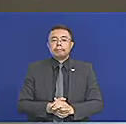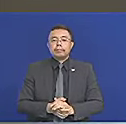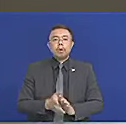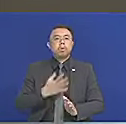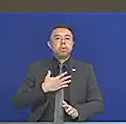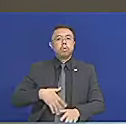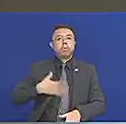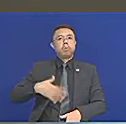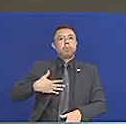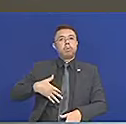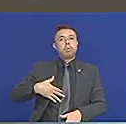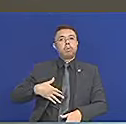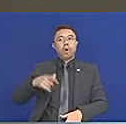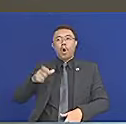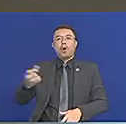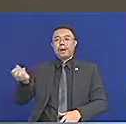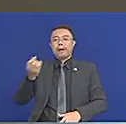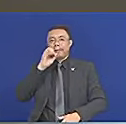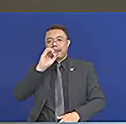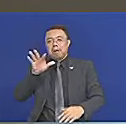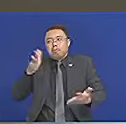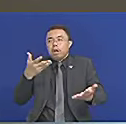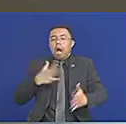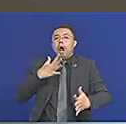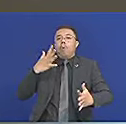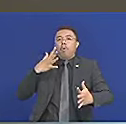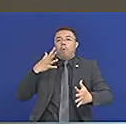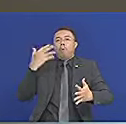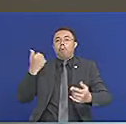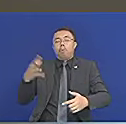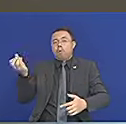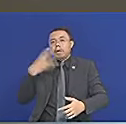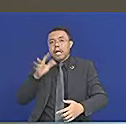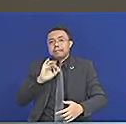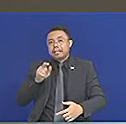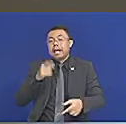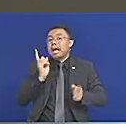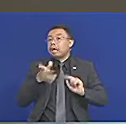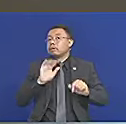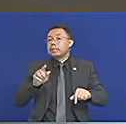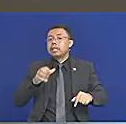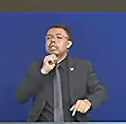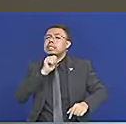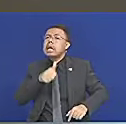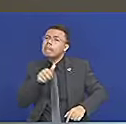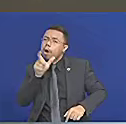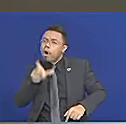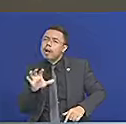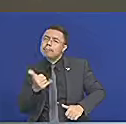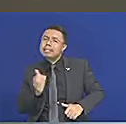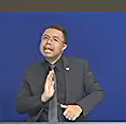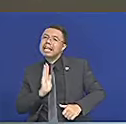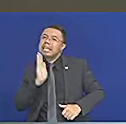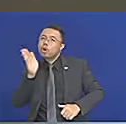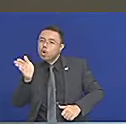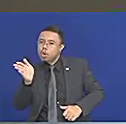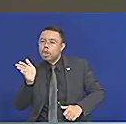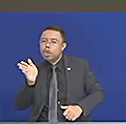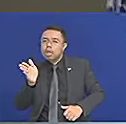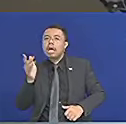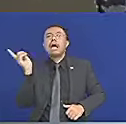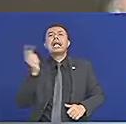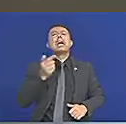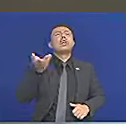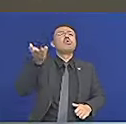Waduh, Pak. Mungkin orang berkata begitu. Waduh, Pak. Kalau begini siapa yang bisa ikut? Nah,